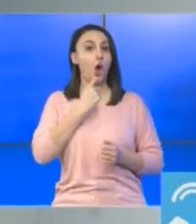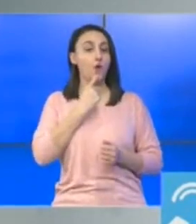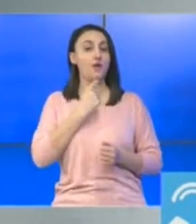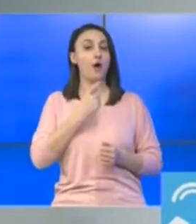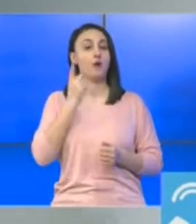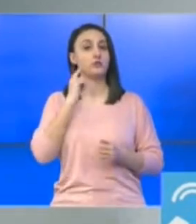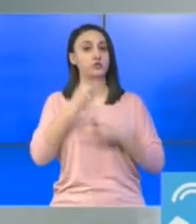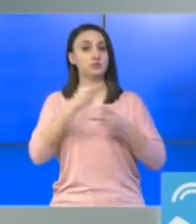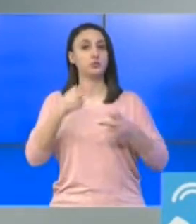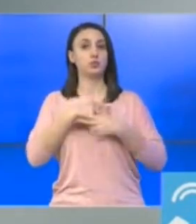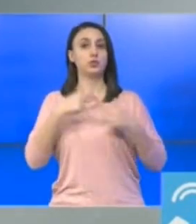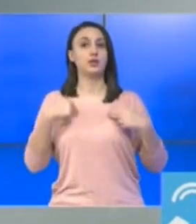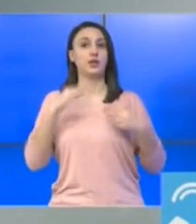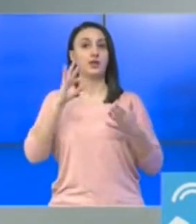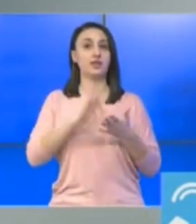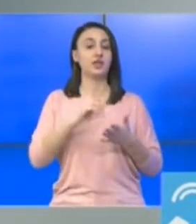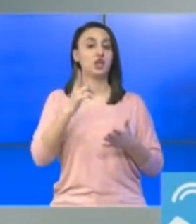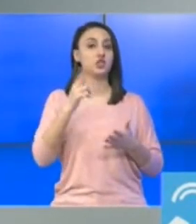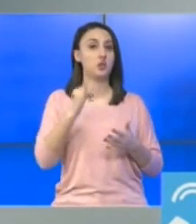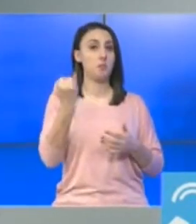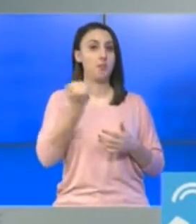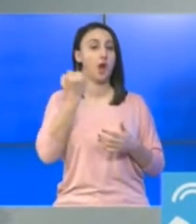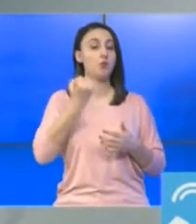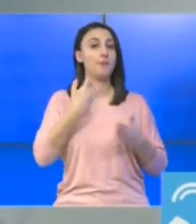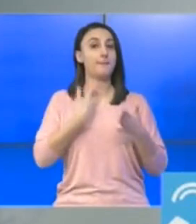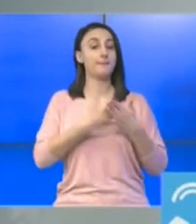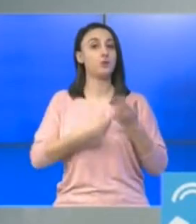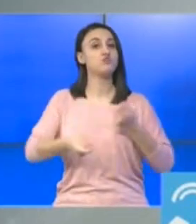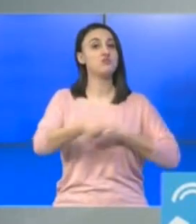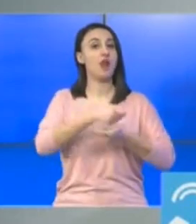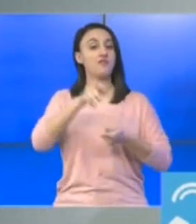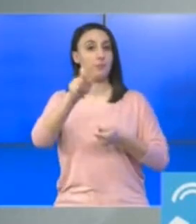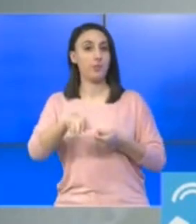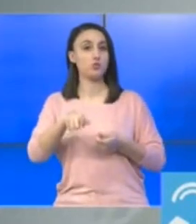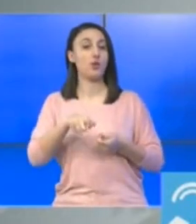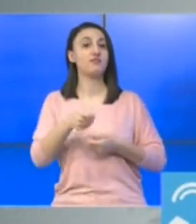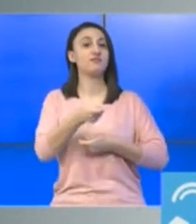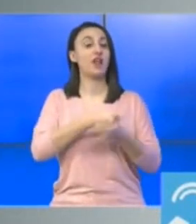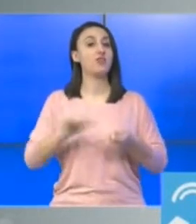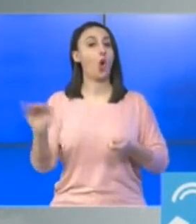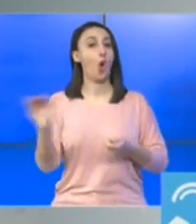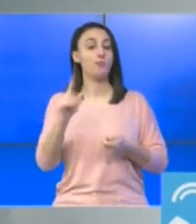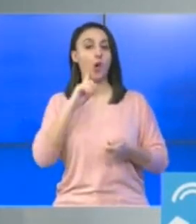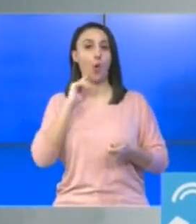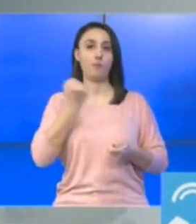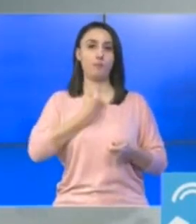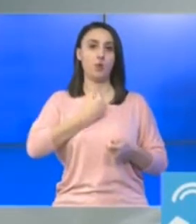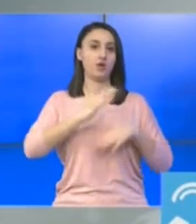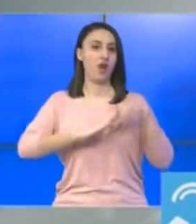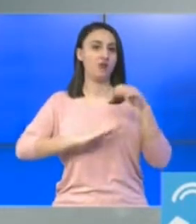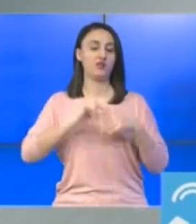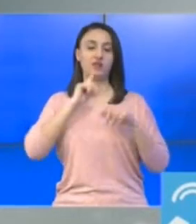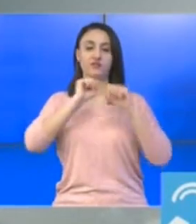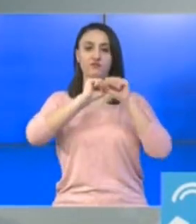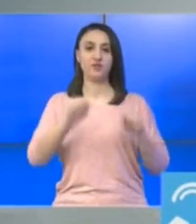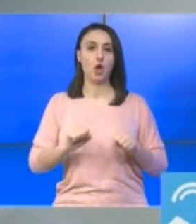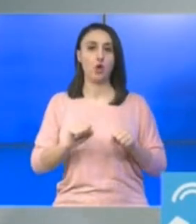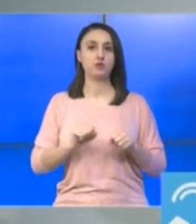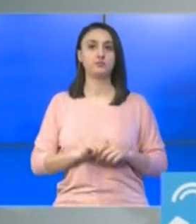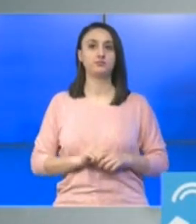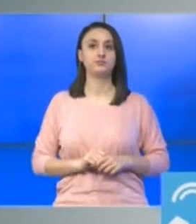fost trimiși în judecată pe data de 15 ianuarie pentru trafic de persoane, trafic de minori, omor calificat, viol și profanare